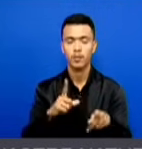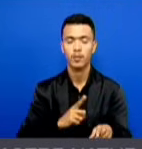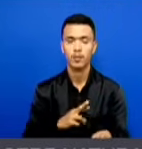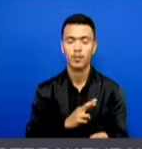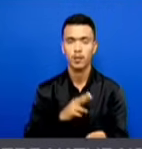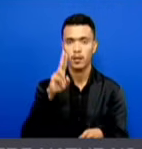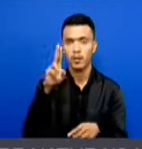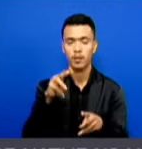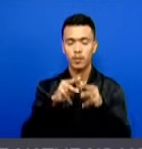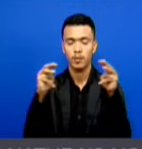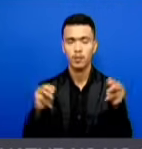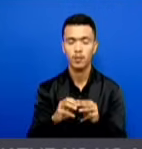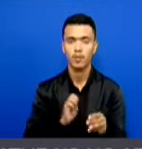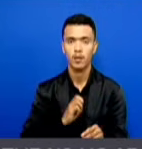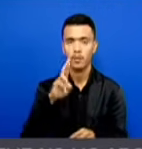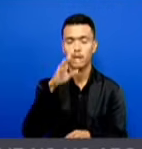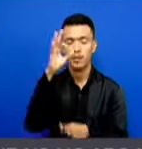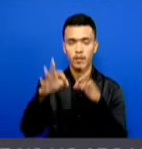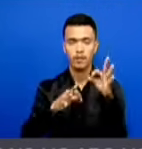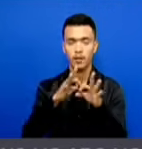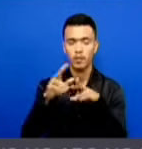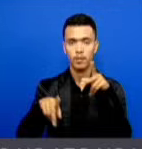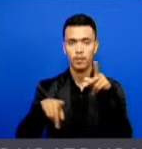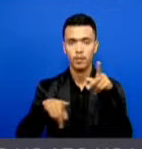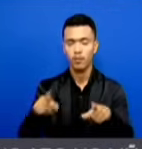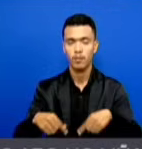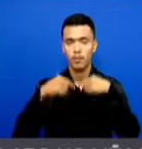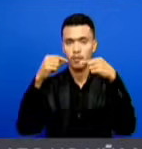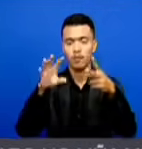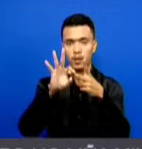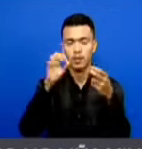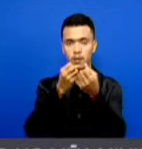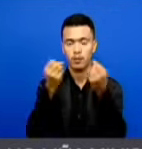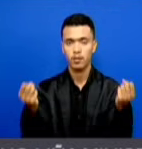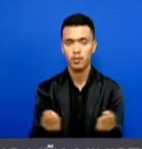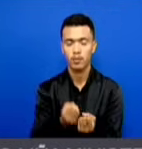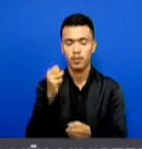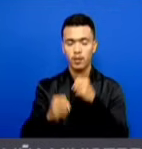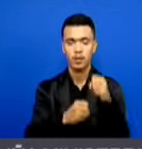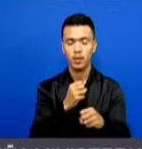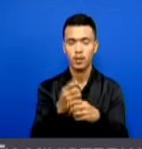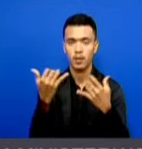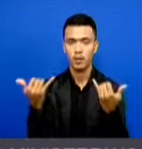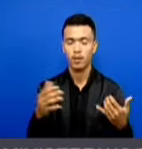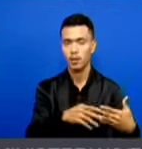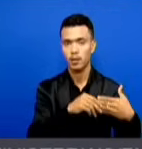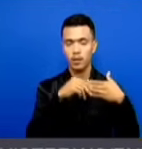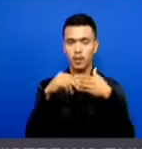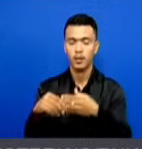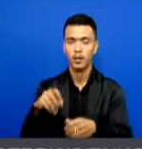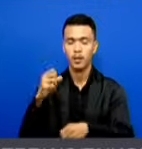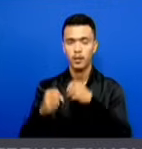Ermera, ba confiança nebe povo fo ona i eleção suku tinangne, ho di lidera povo Fatukeru